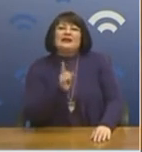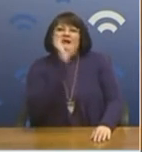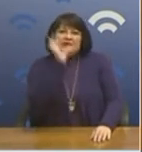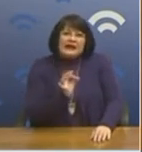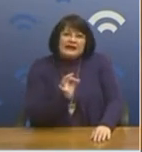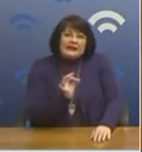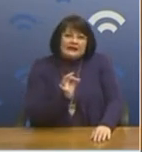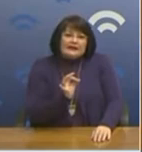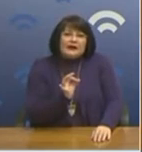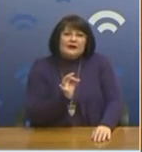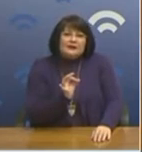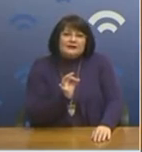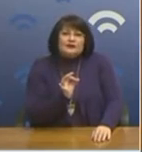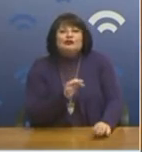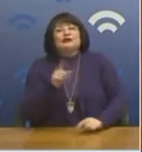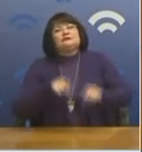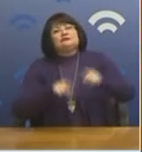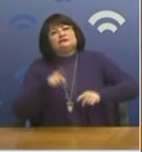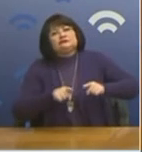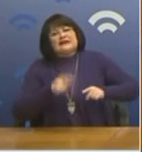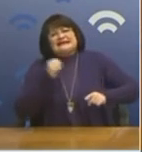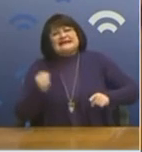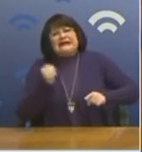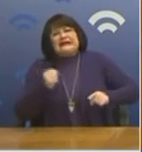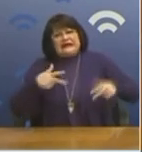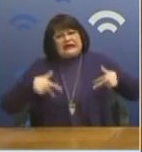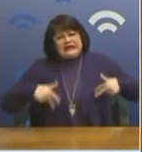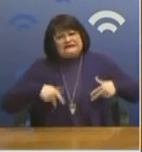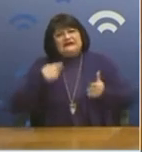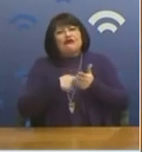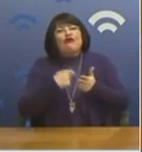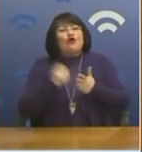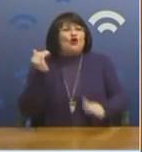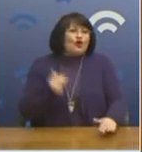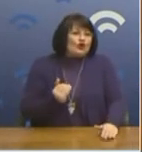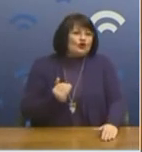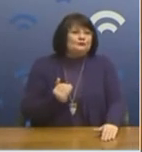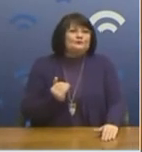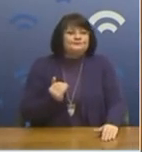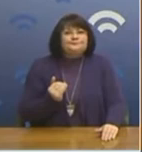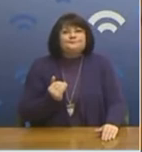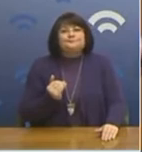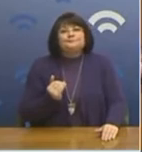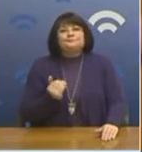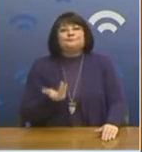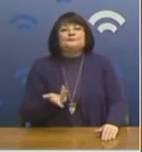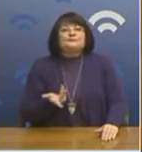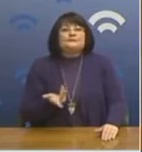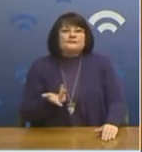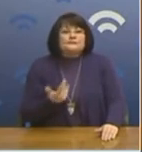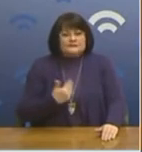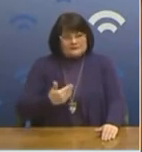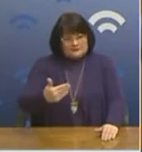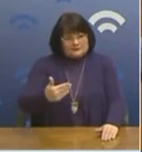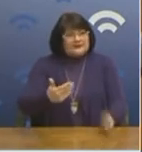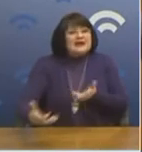άλλες συντηρητικές κυβερνήσεις αλλού που έχουν μειώσει το φόρο των επιχειρήσεων με την προκτική να αυξηθούν τα